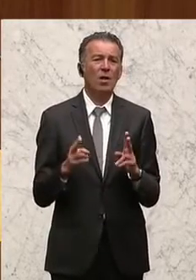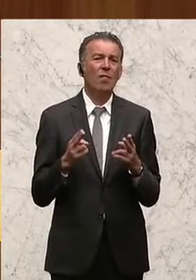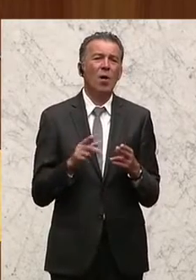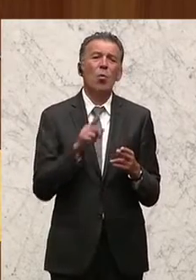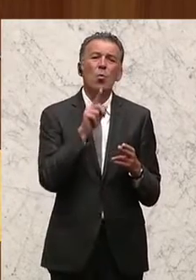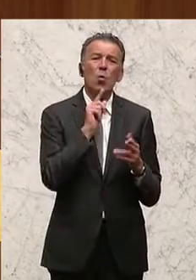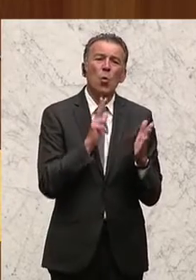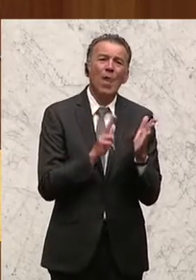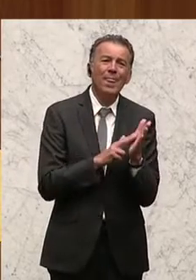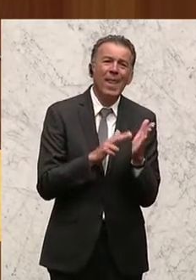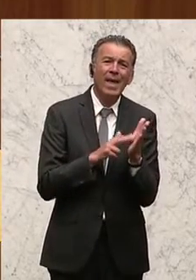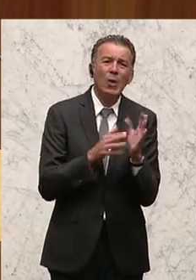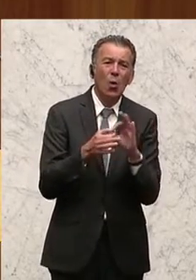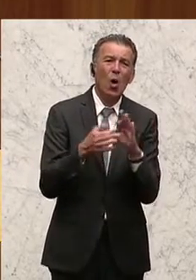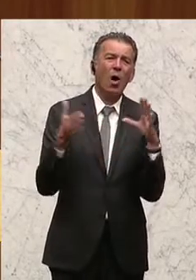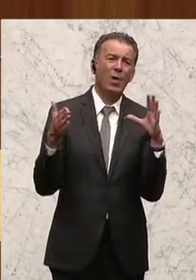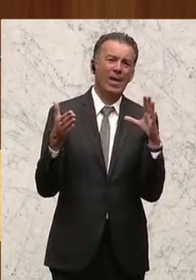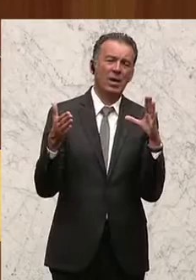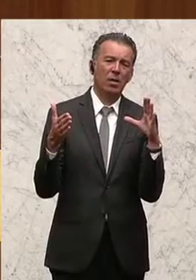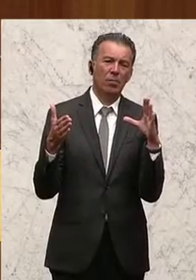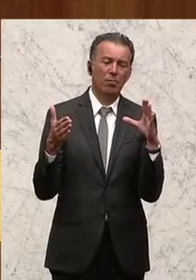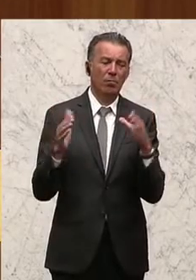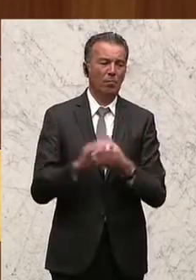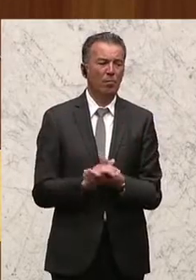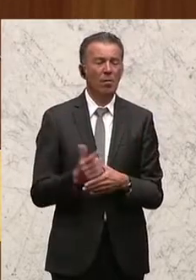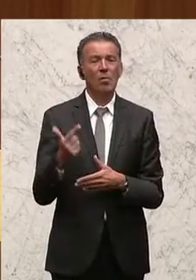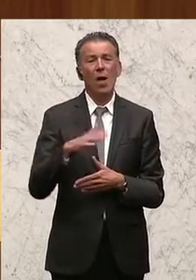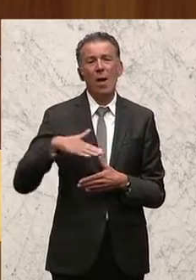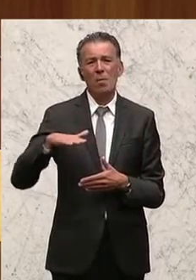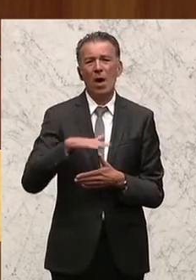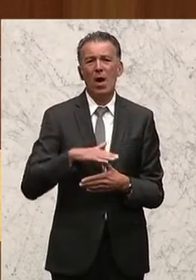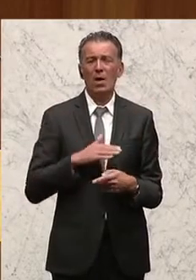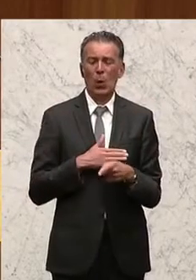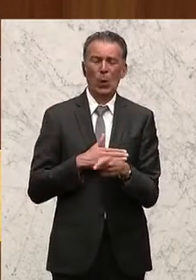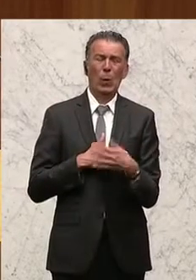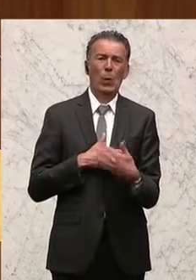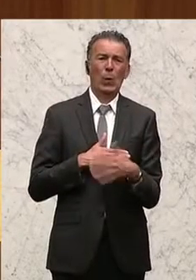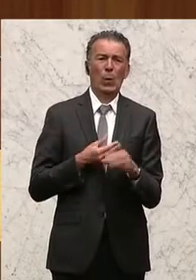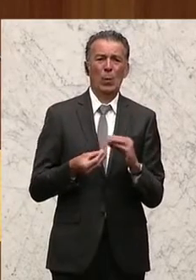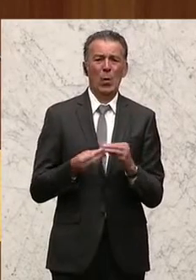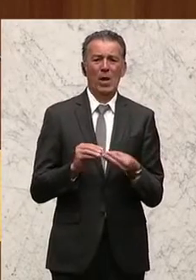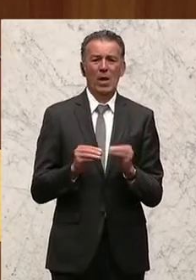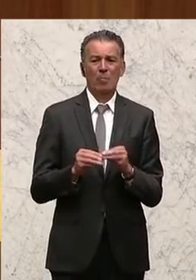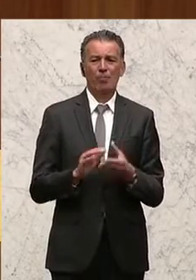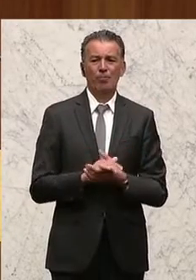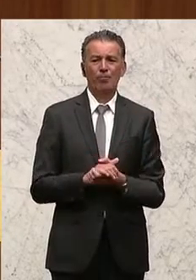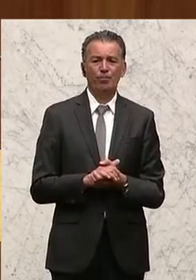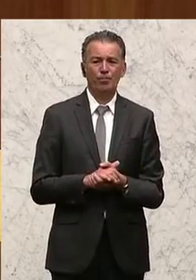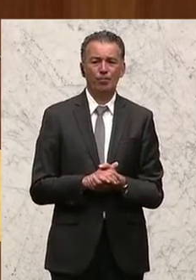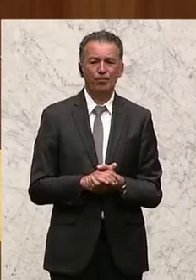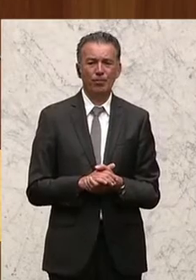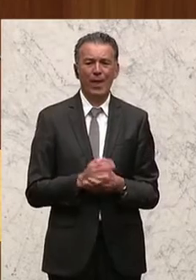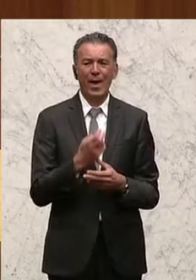die Nettoautarkie? Wir haben zwei Bereiche, die sehr problematisch sind. Das ist auf der einen Seite